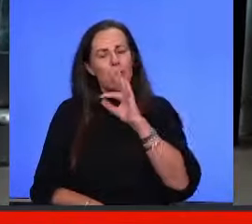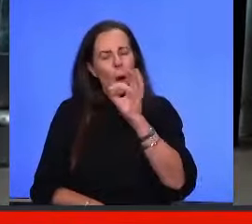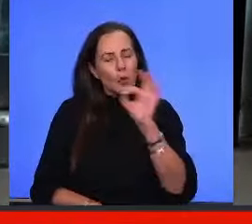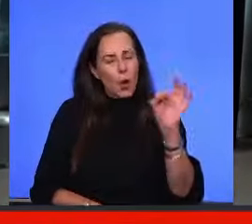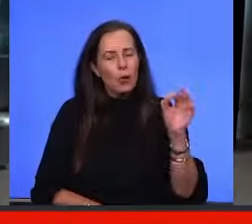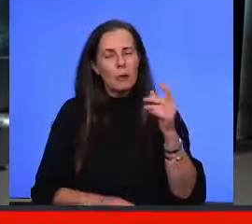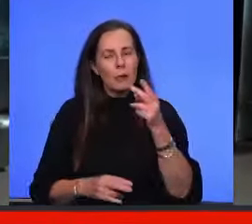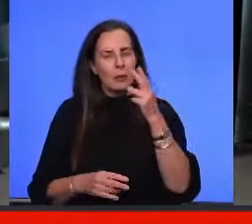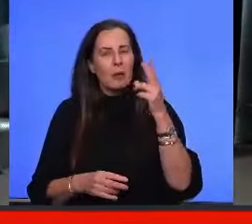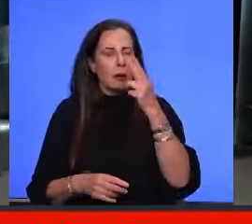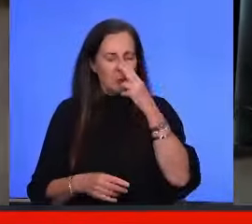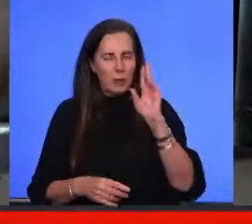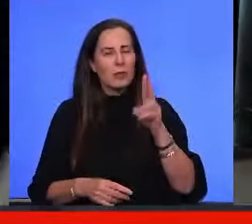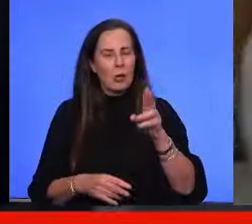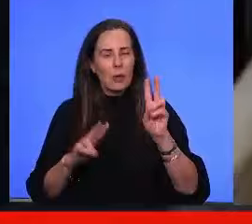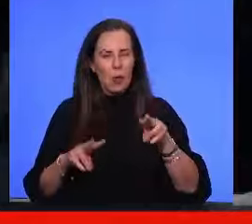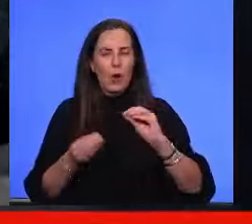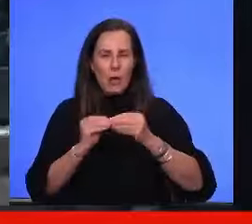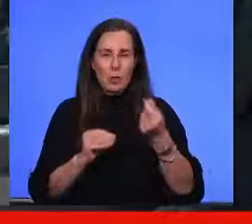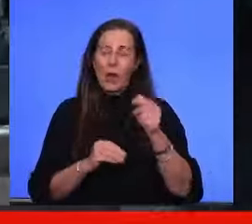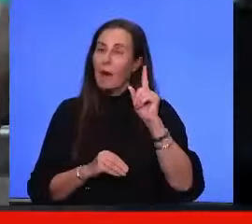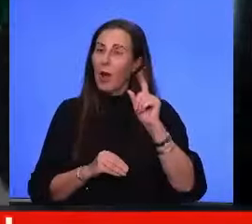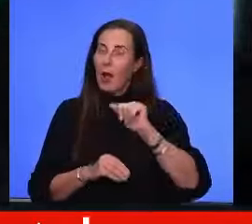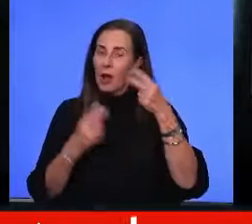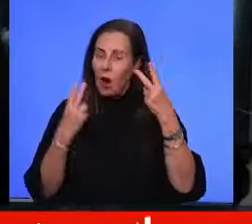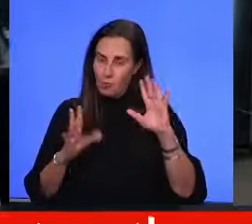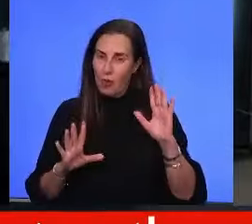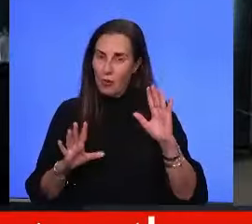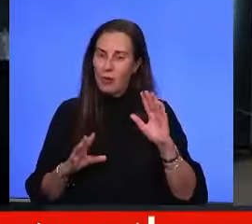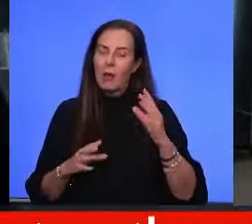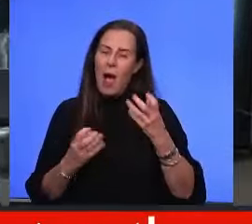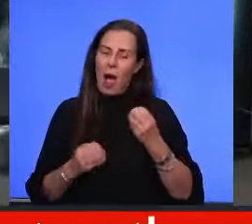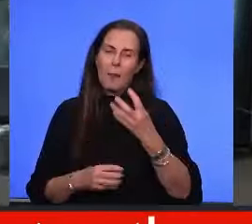עשויות לחסוך לכם הרבה מאוד כסף, אבל בעיקר כנראה הרבה עוגמת נפש.